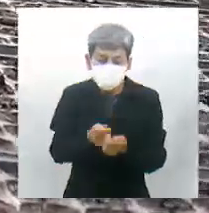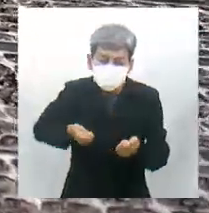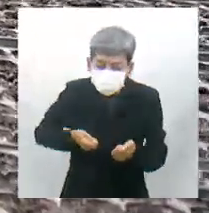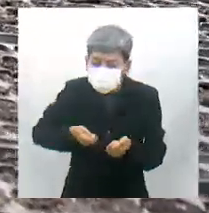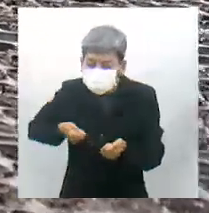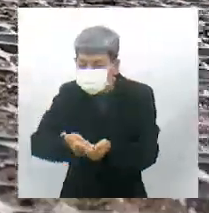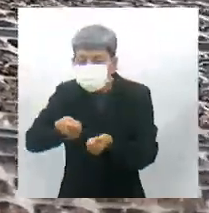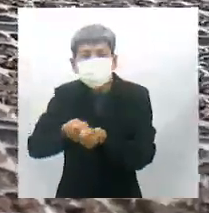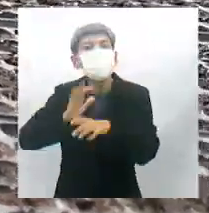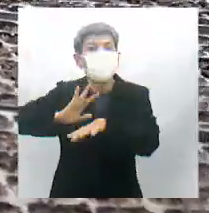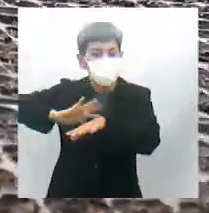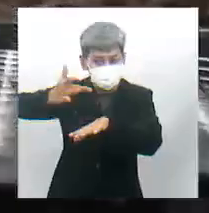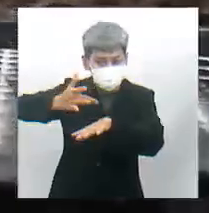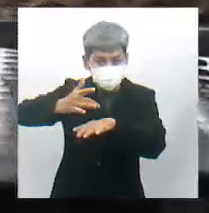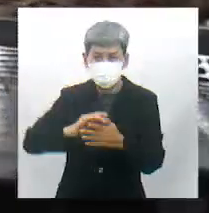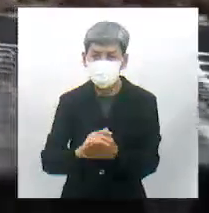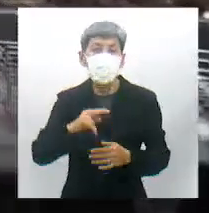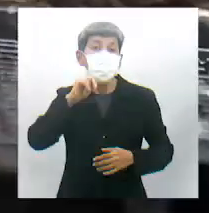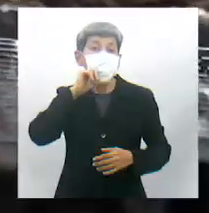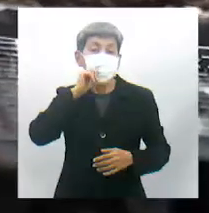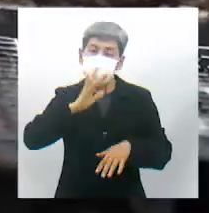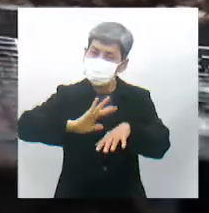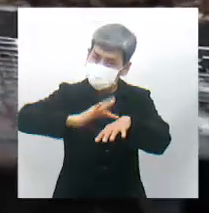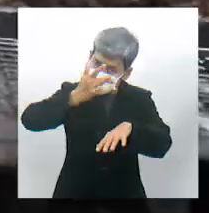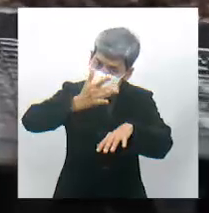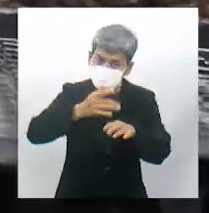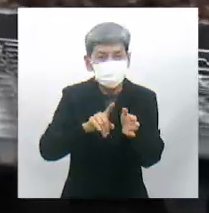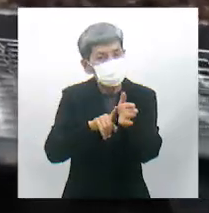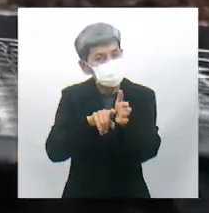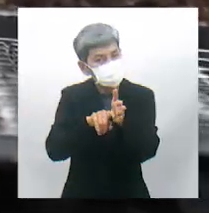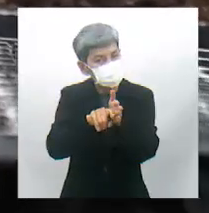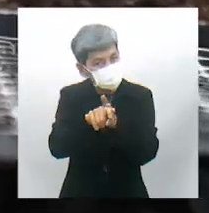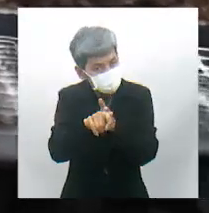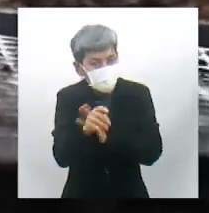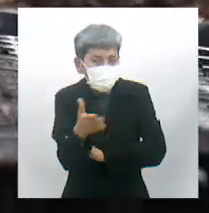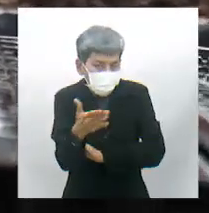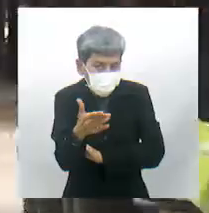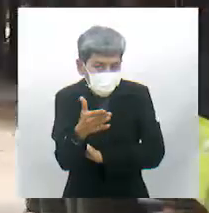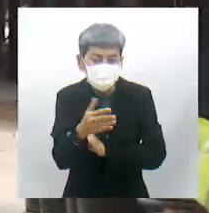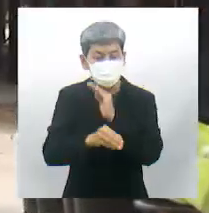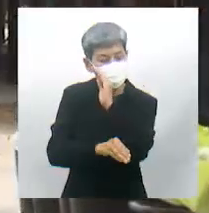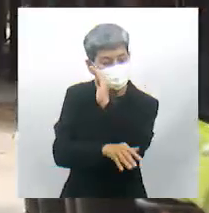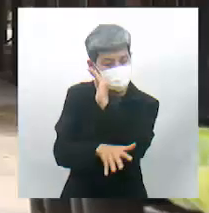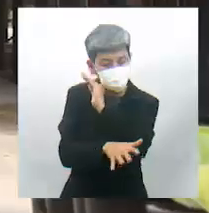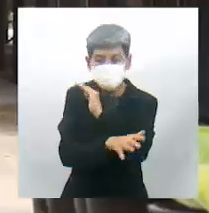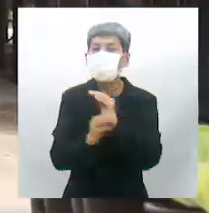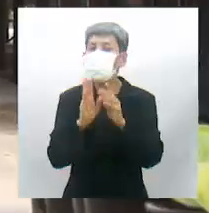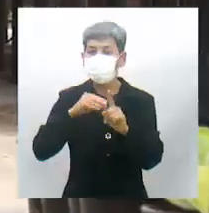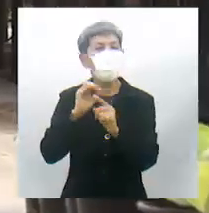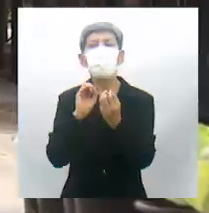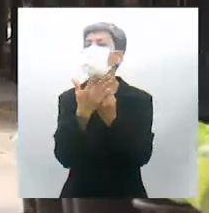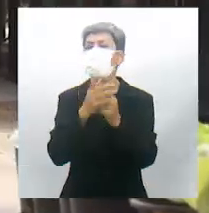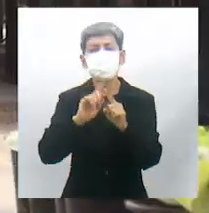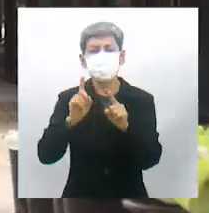แล้วก็ให้ปุ๋ยมีน้ำหมักชีวภาพไส้ปลามีรากกล้วยมีผลไม้อย่างนี้นะ